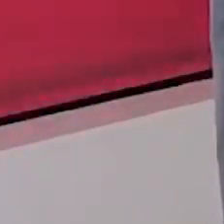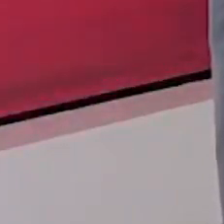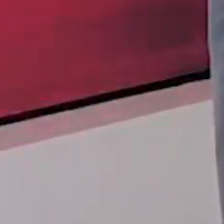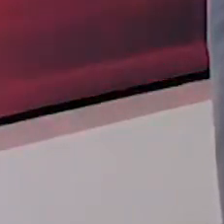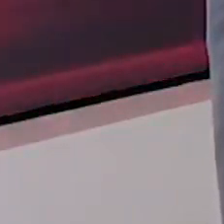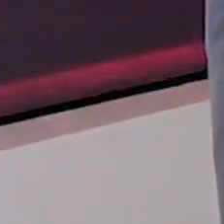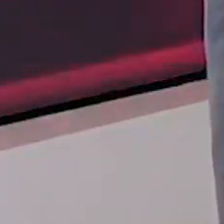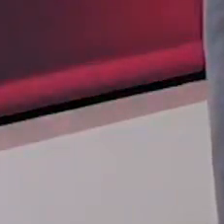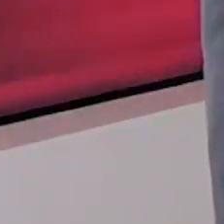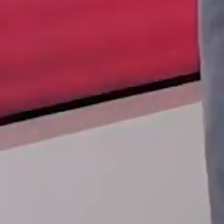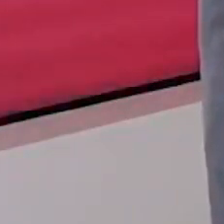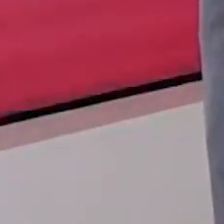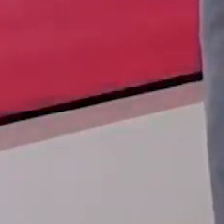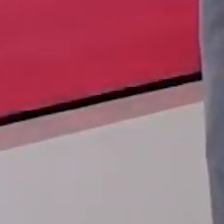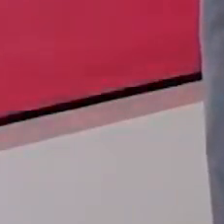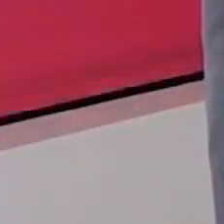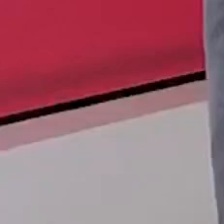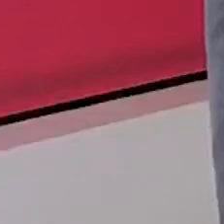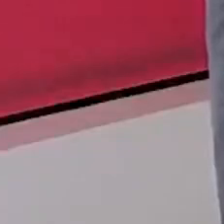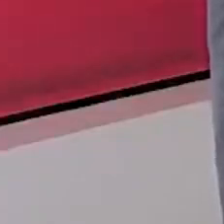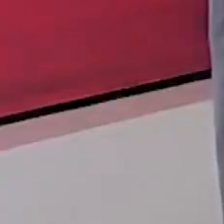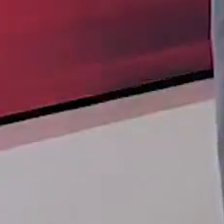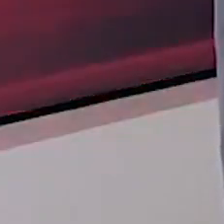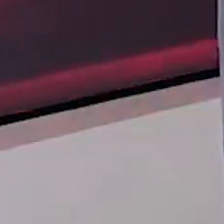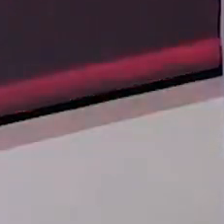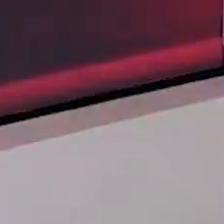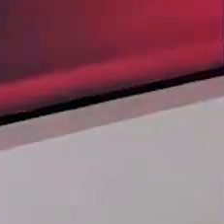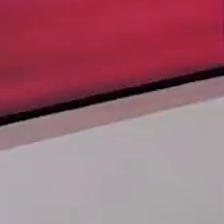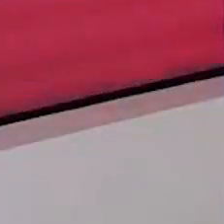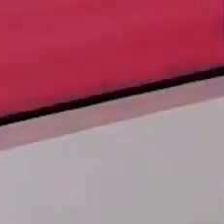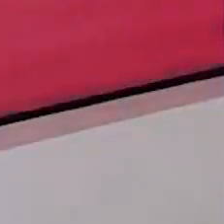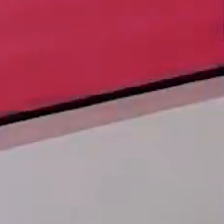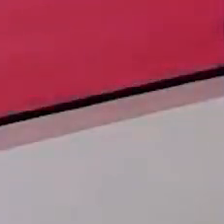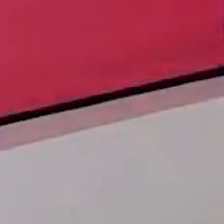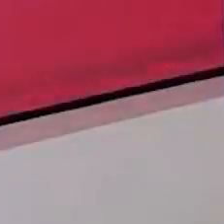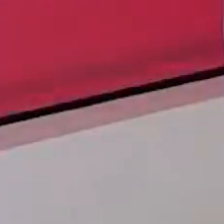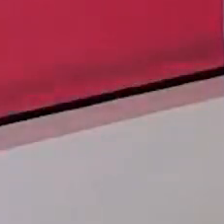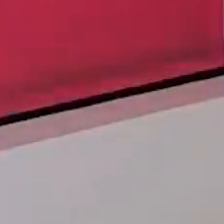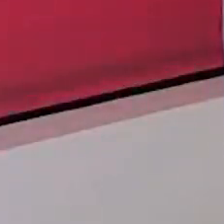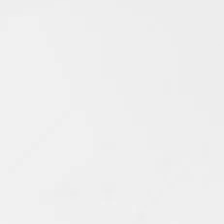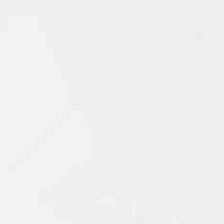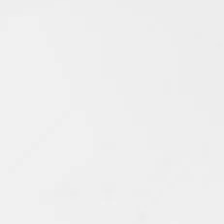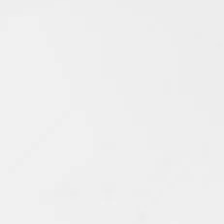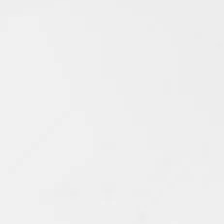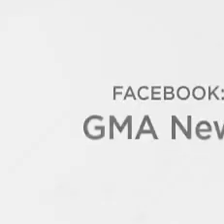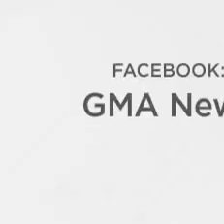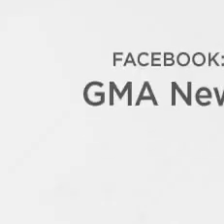kami sa GMA Pinoy TV at sa www.gmanews.tv.